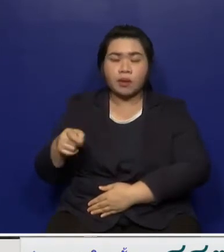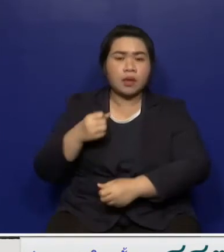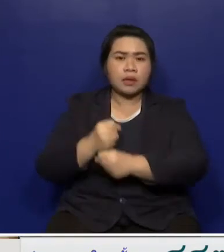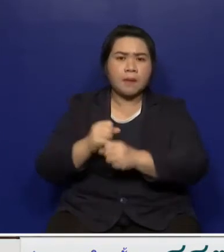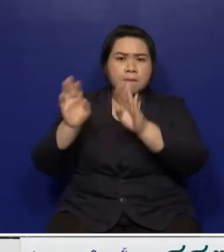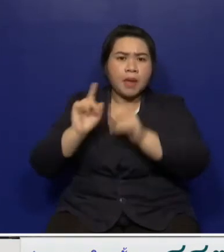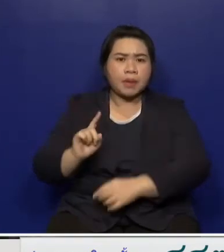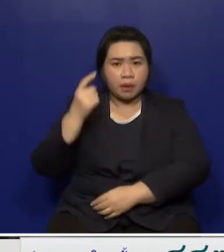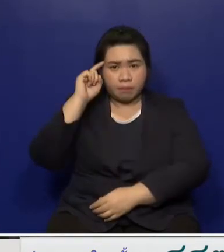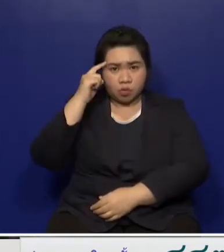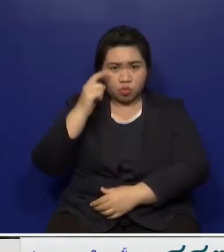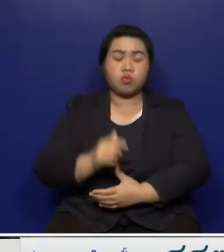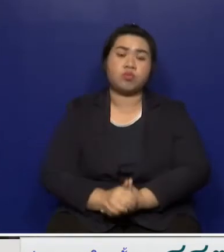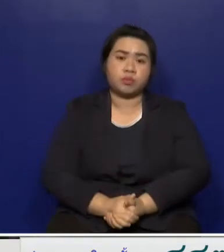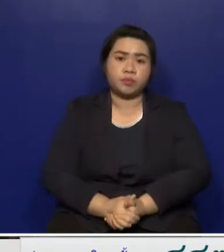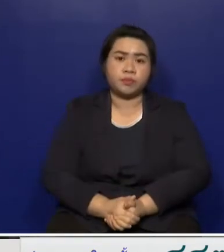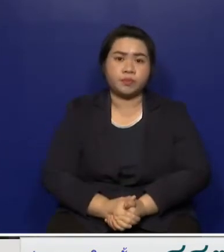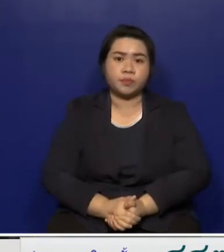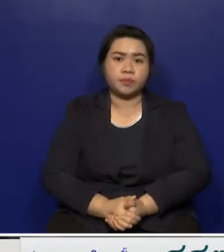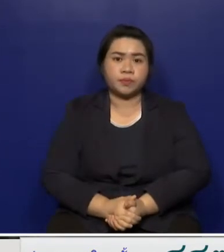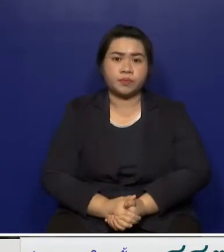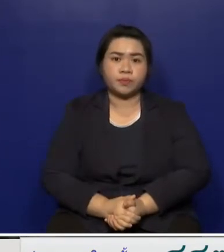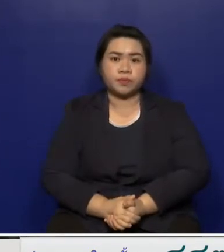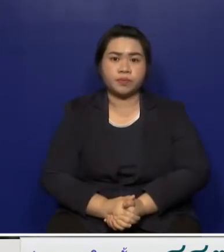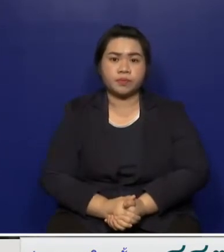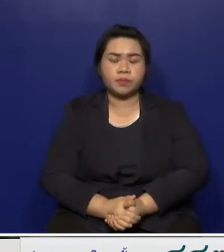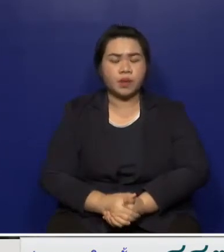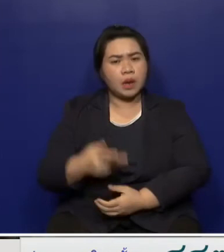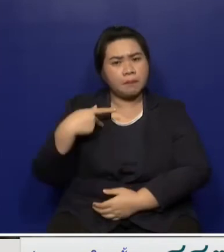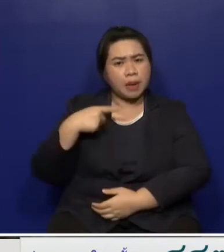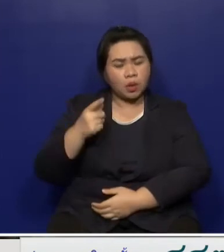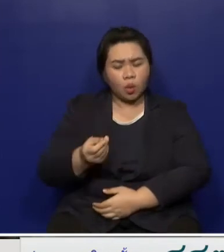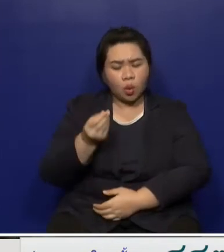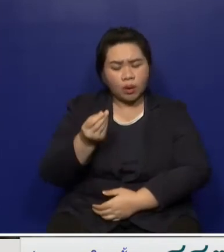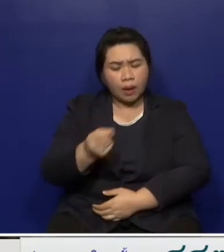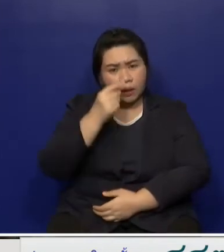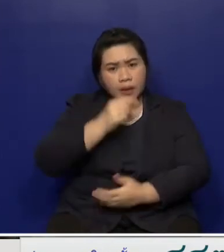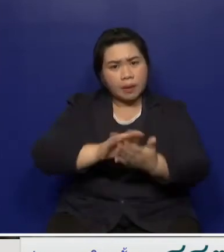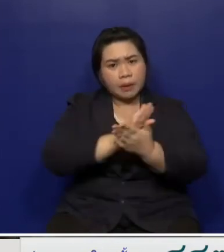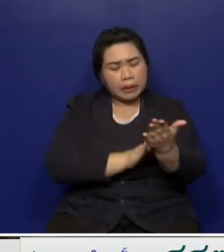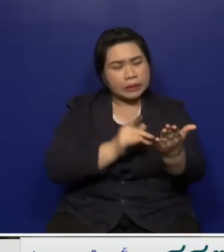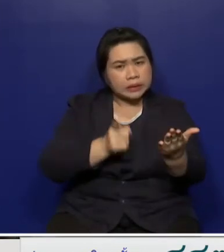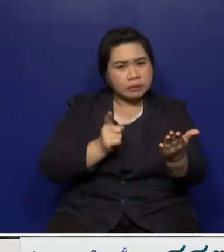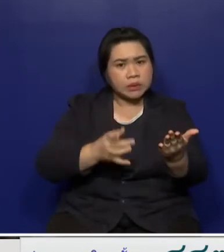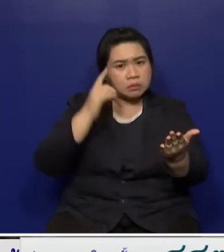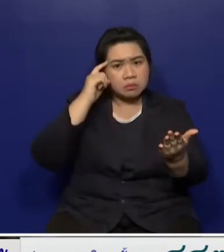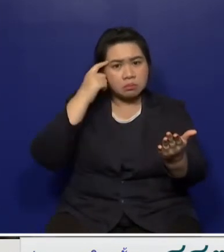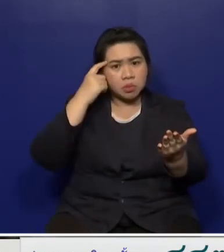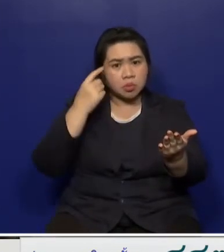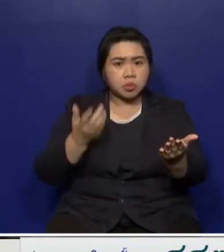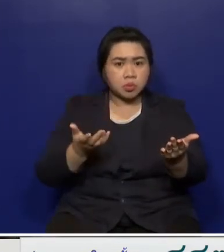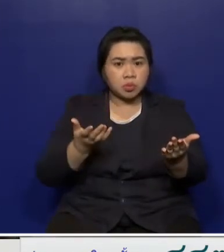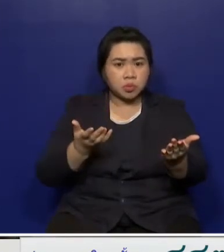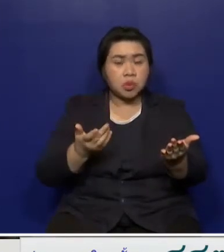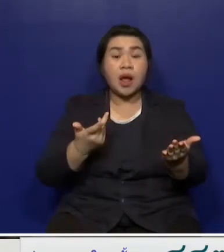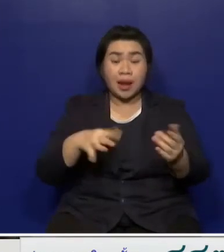เป็กฎเกลอย Israelแล้ครับมันประโยชน์เพื่อประเทศชาิจหไมอย่ไรอัี้คเราไม่ทราบแล้